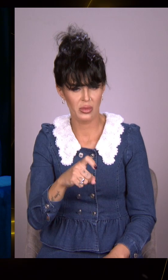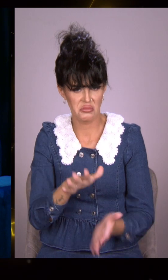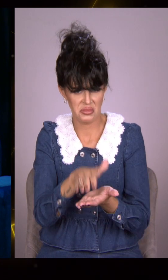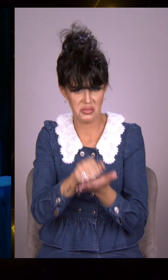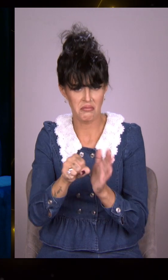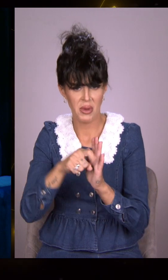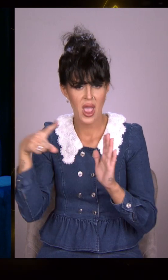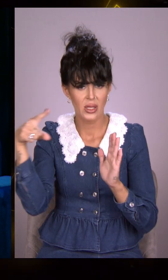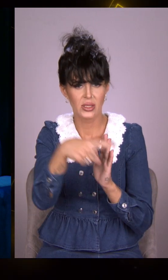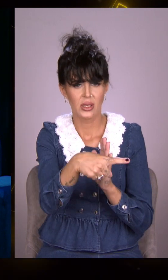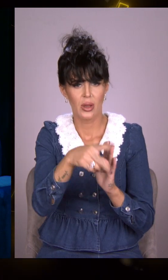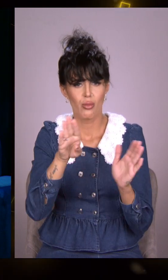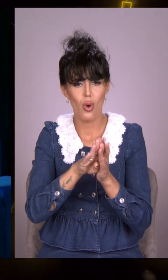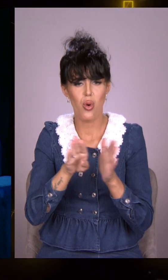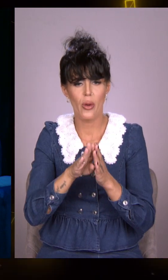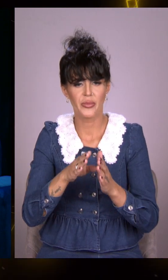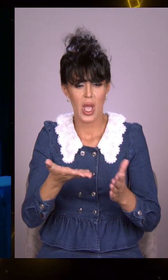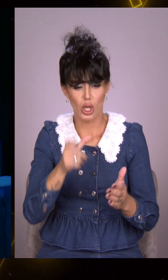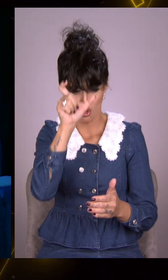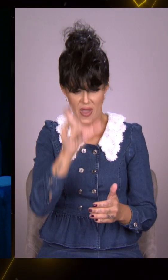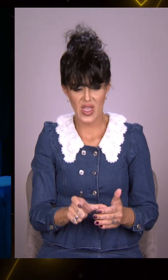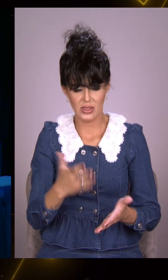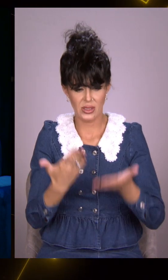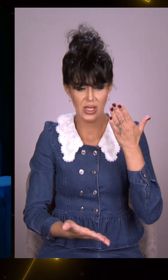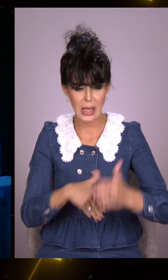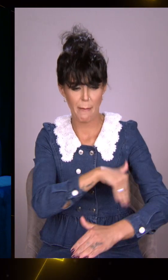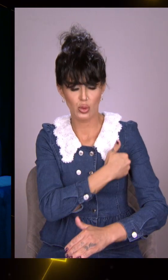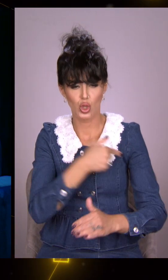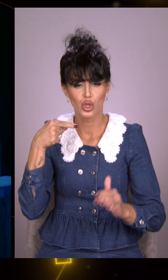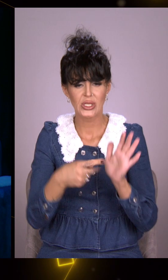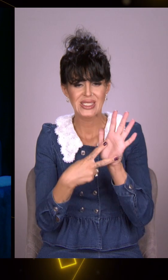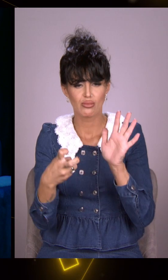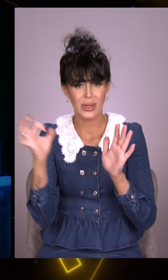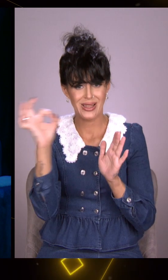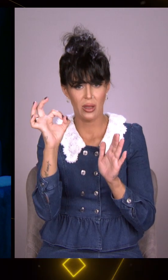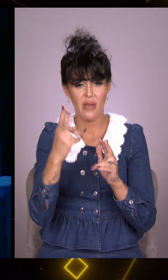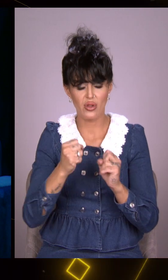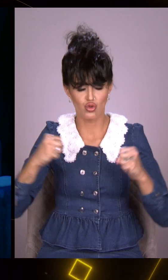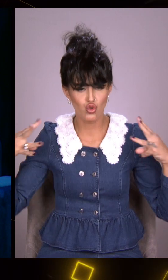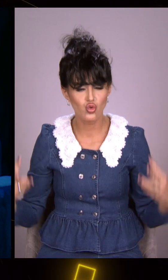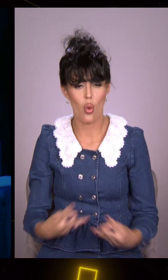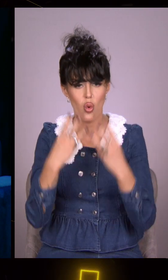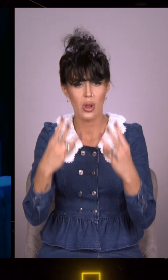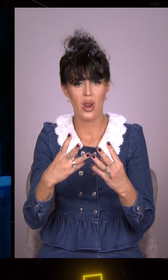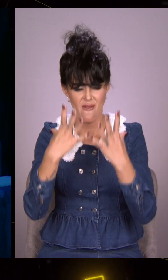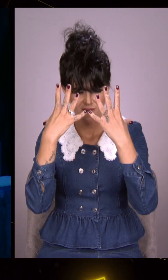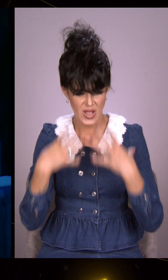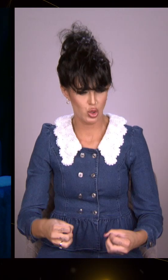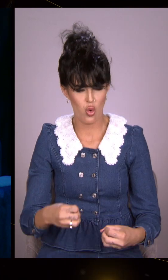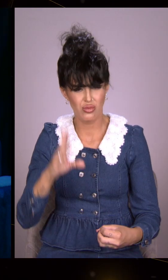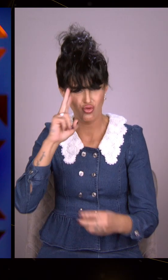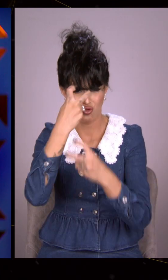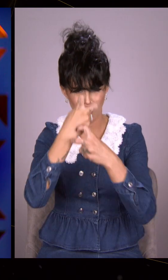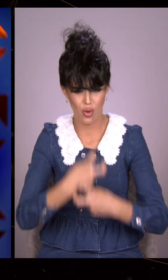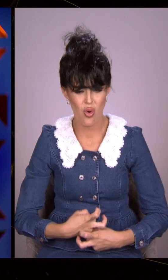людська кістка горить при температурі 1700 градусів. Ваня повністю обвуглився. У нього